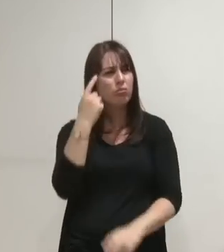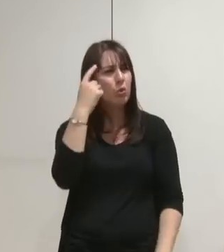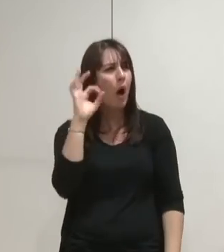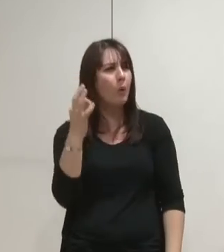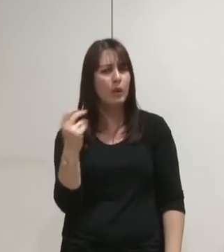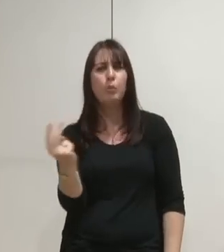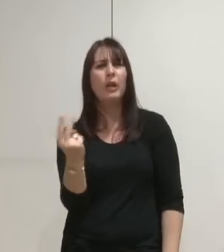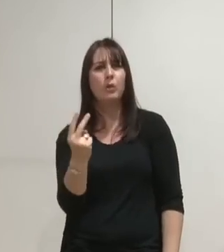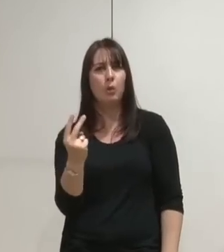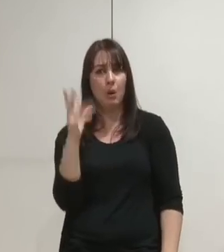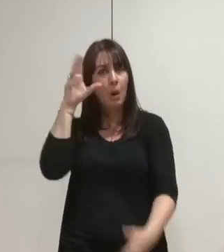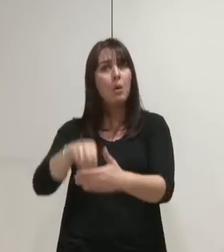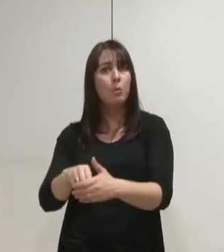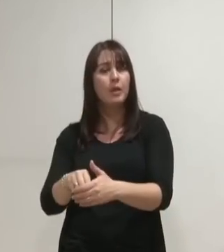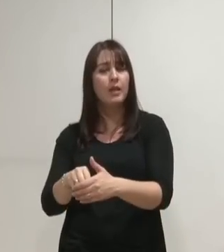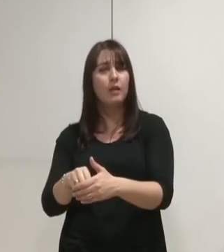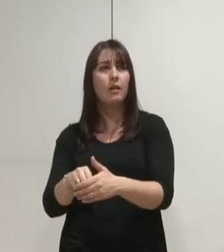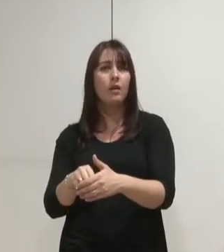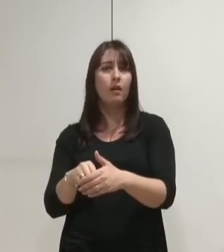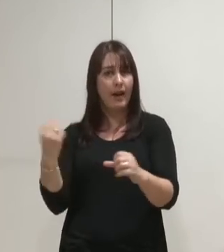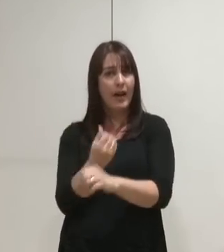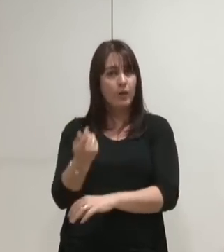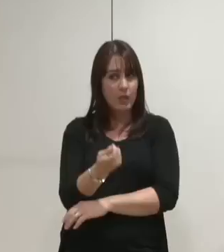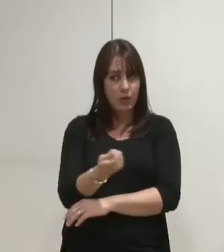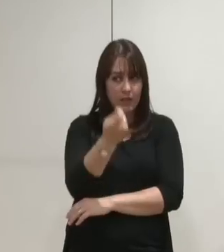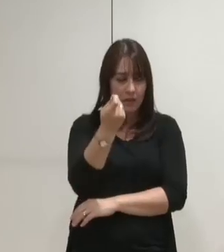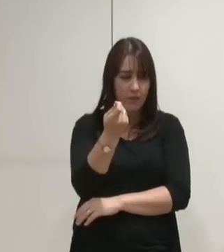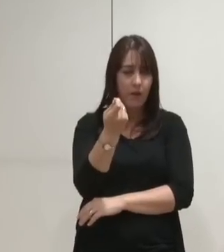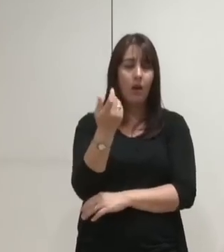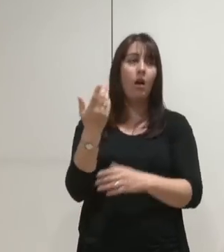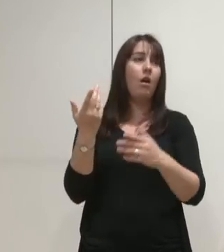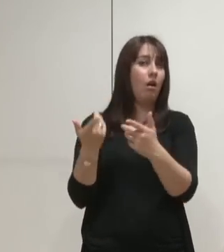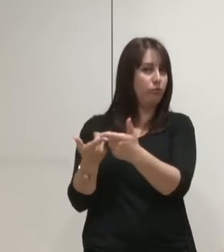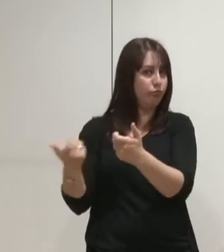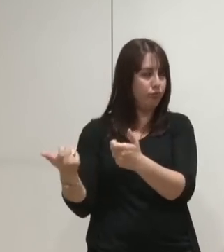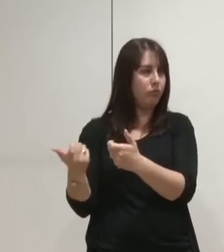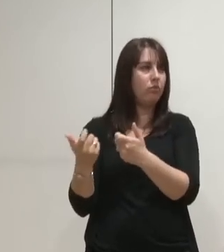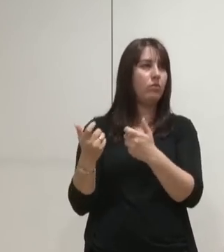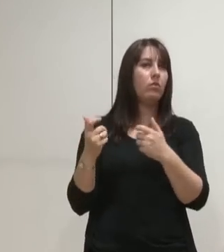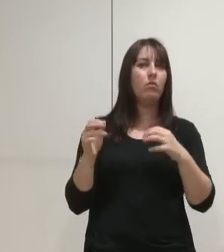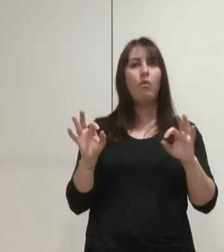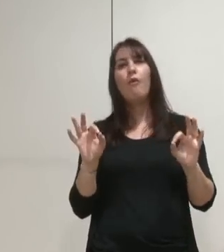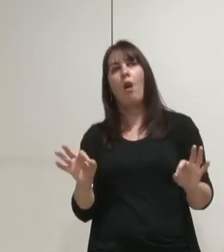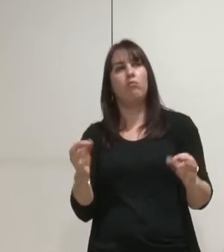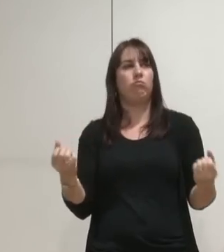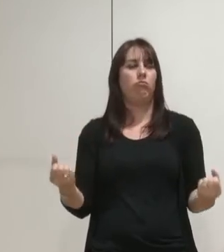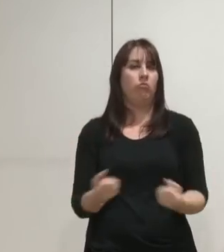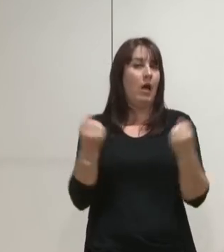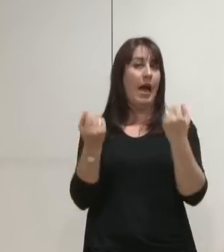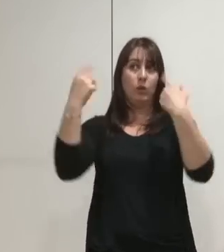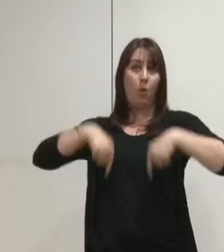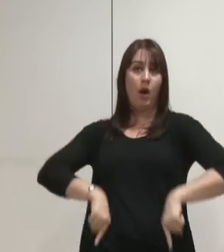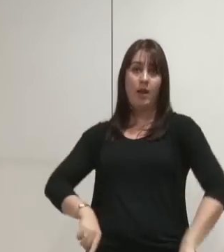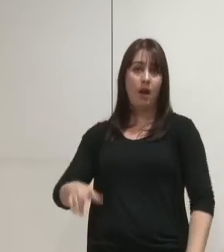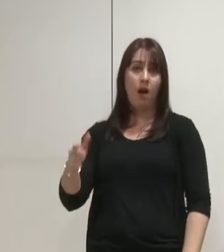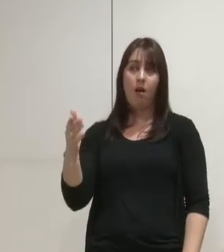dispositif là euh sur la réussite éducative euh et donc euh bon c'est cette action de l'État et